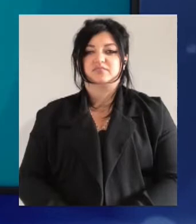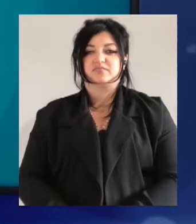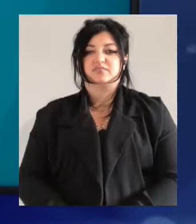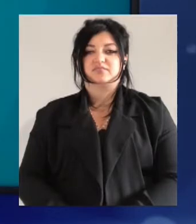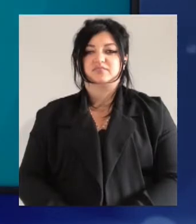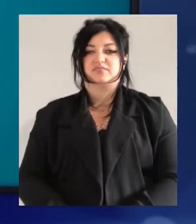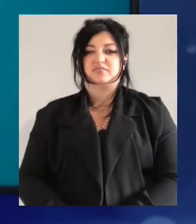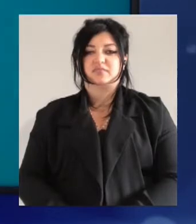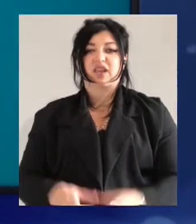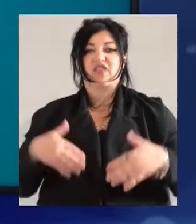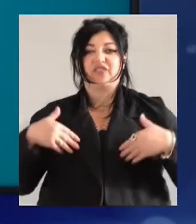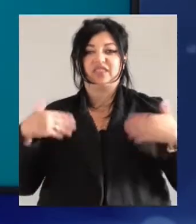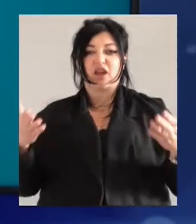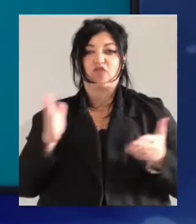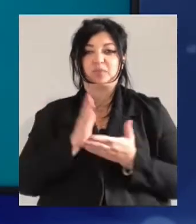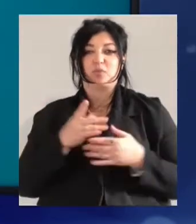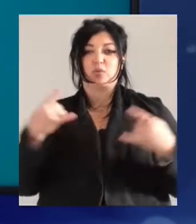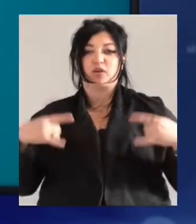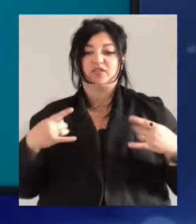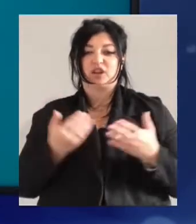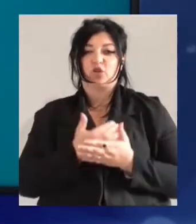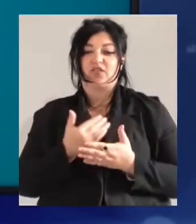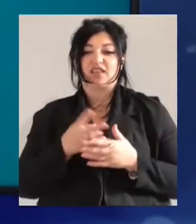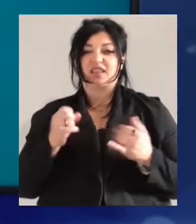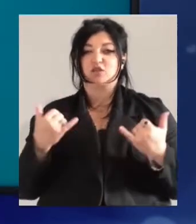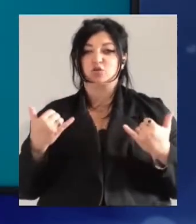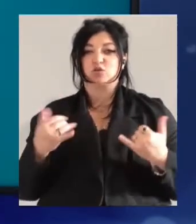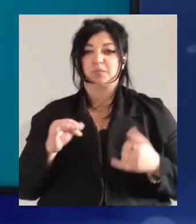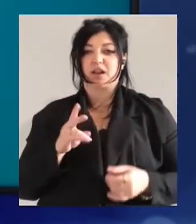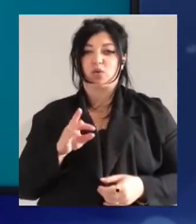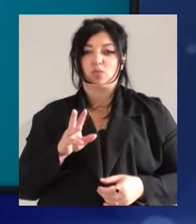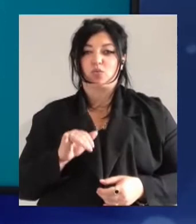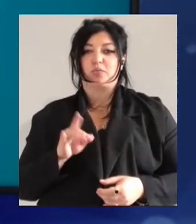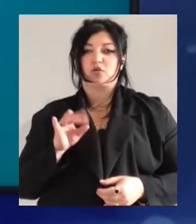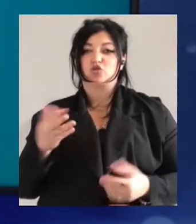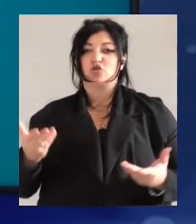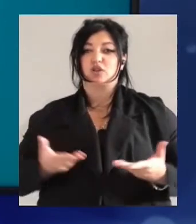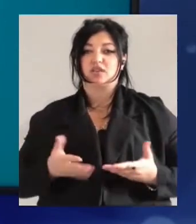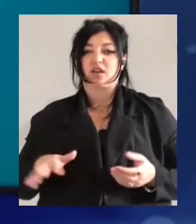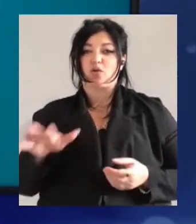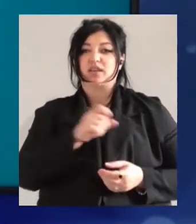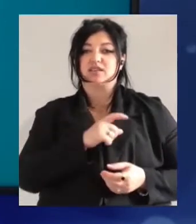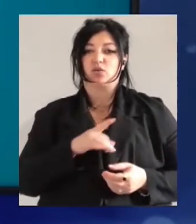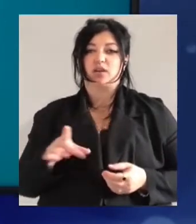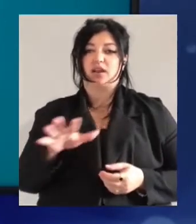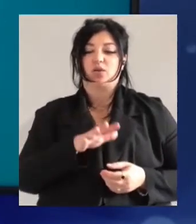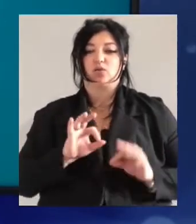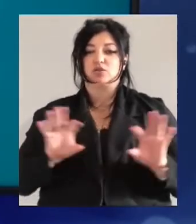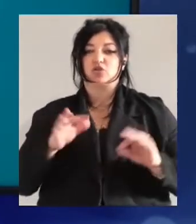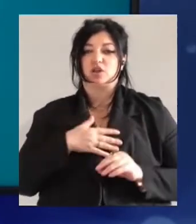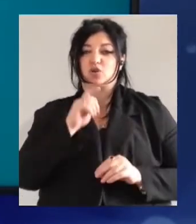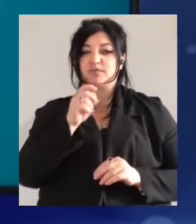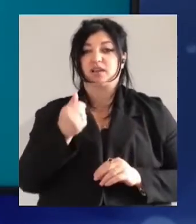Вітаю! прямому ефірі новини на Суспільному. Про життя Одеського регіону розкажуть наші кореспонденти та я,